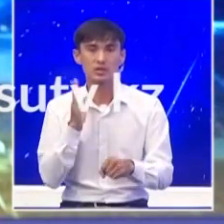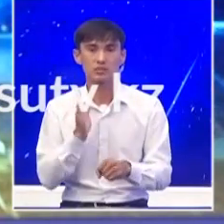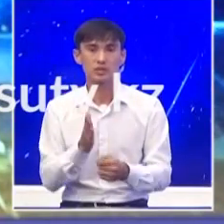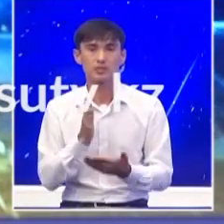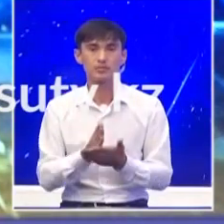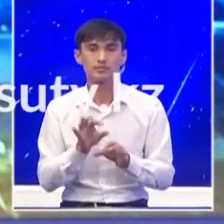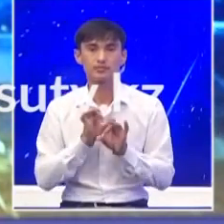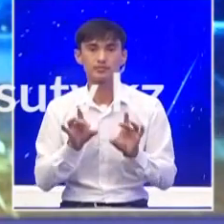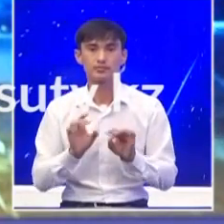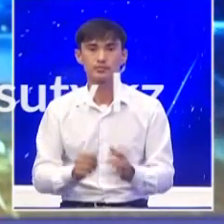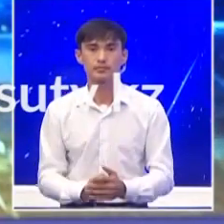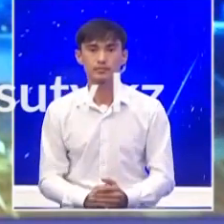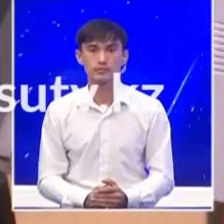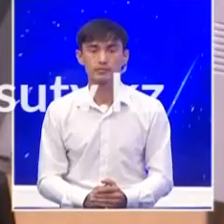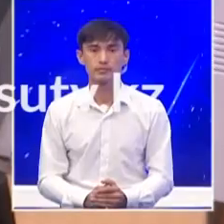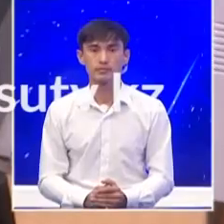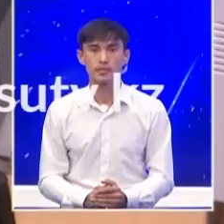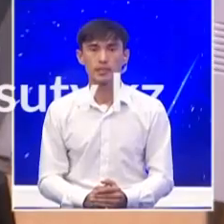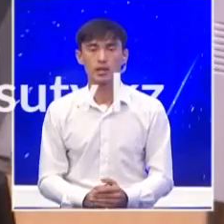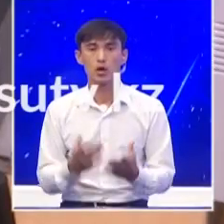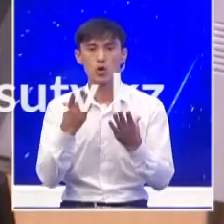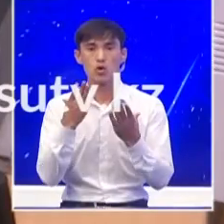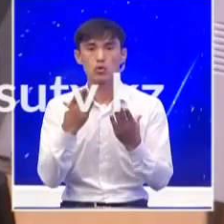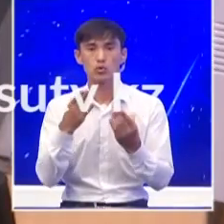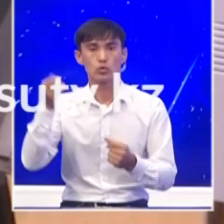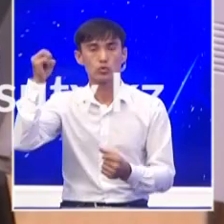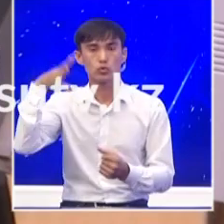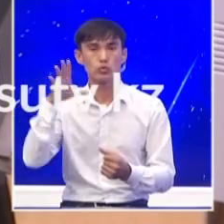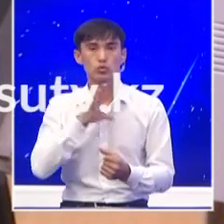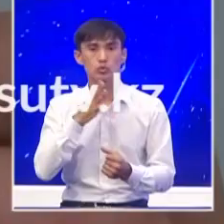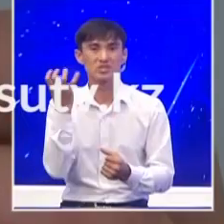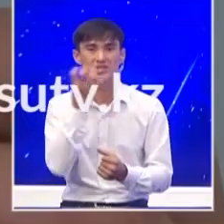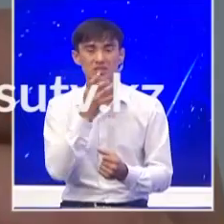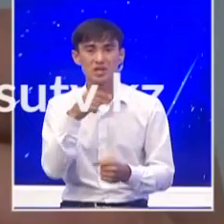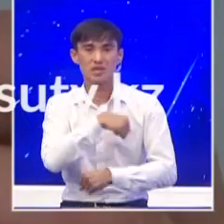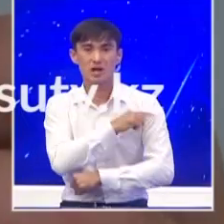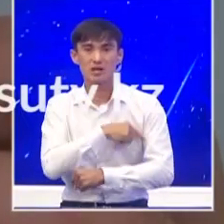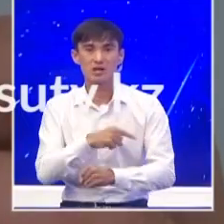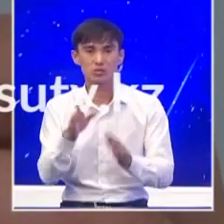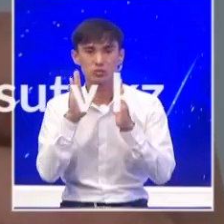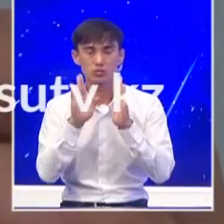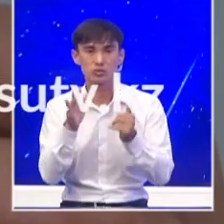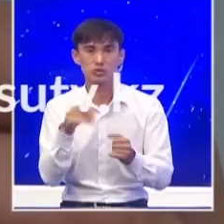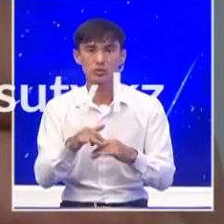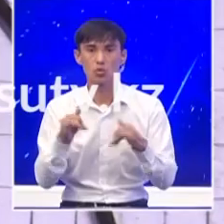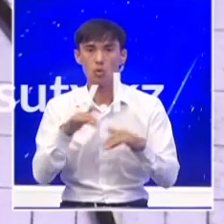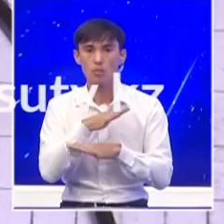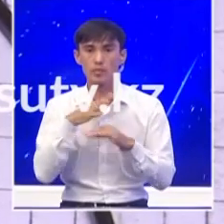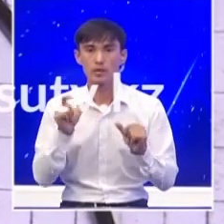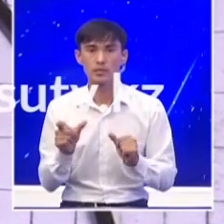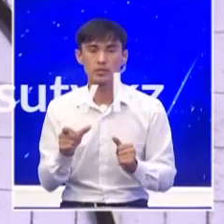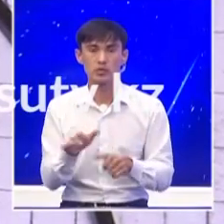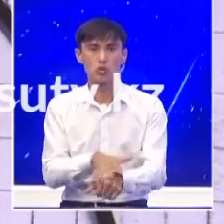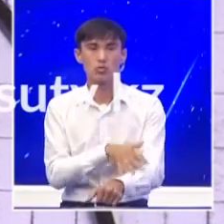көрінеді. Тілші тарқатсын. Күн өту Алматы облысында аптап ыстықтан дәрігерлер көмегіне жүгінушілер саны артқан. Әсіресе